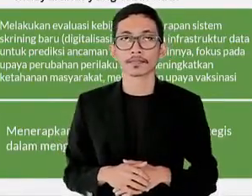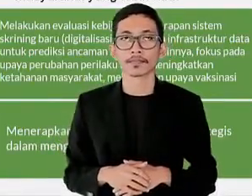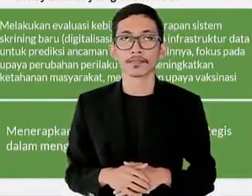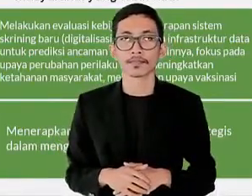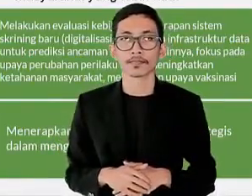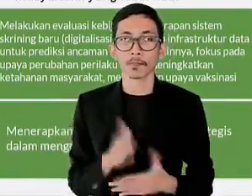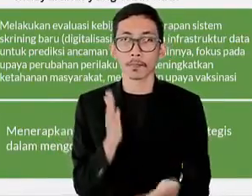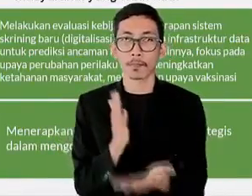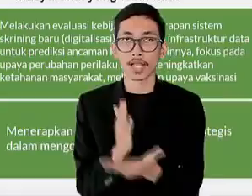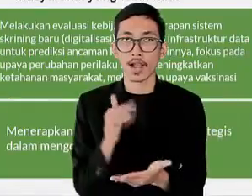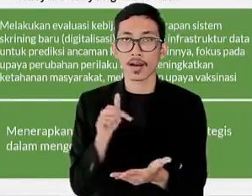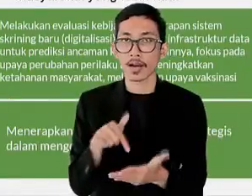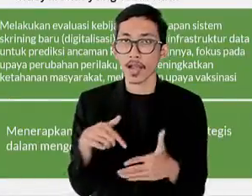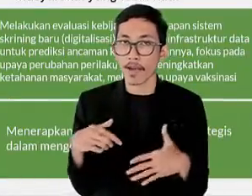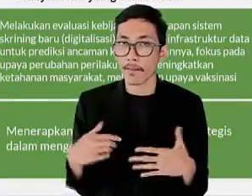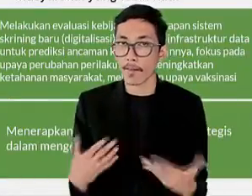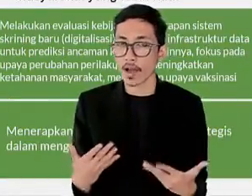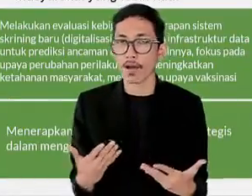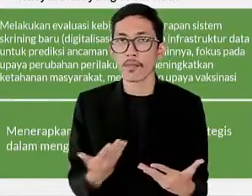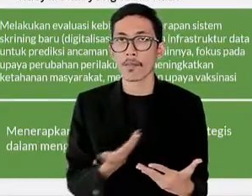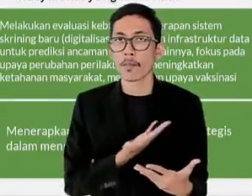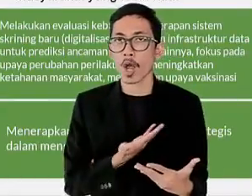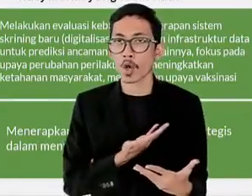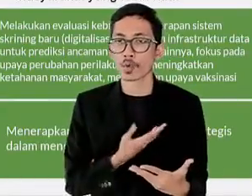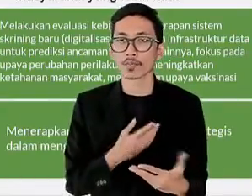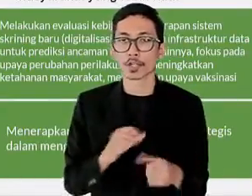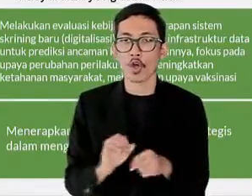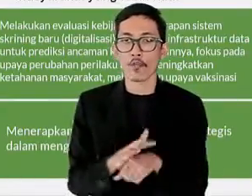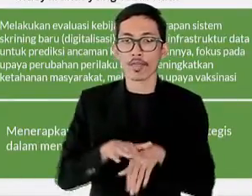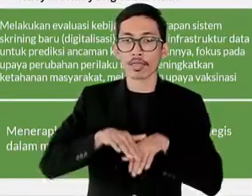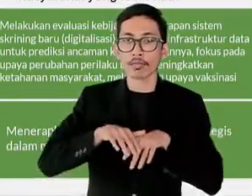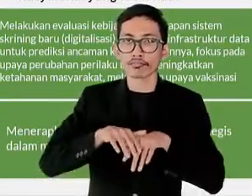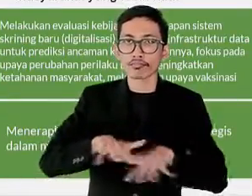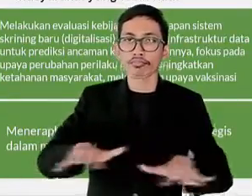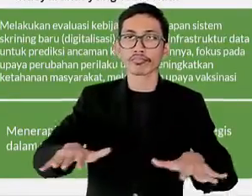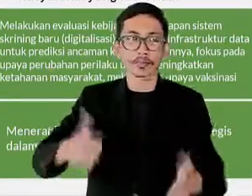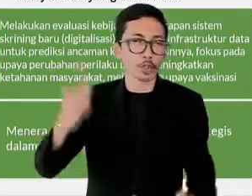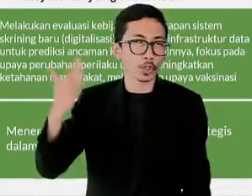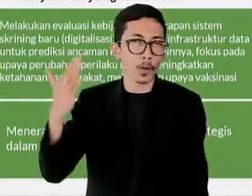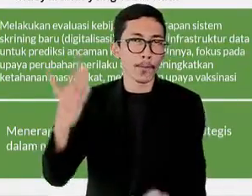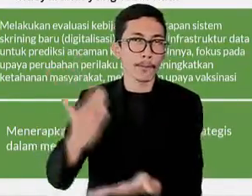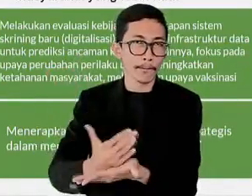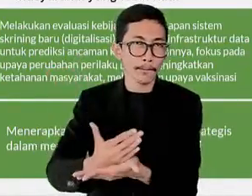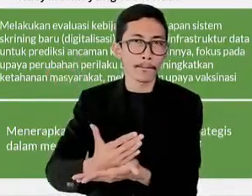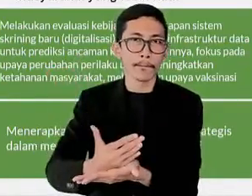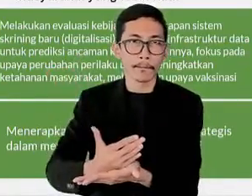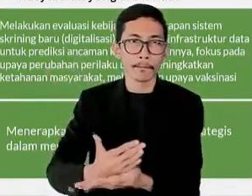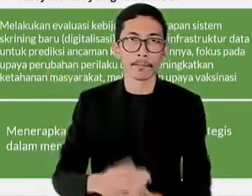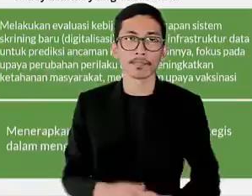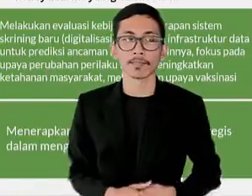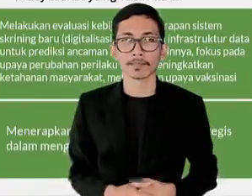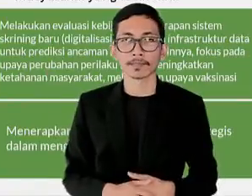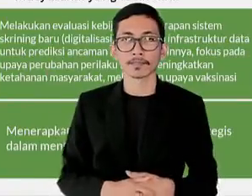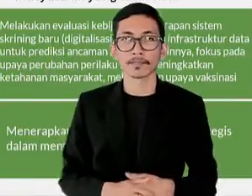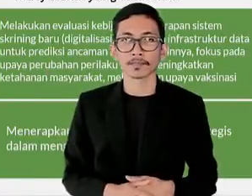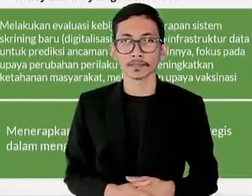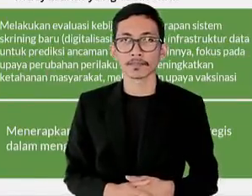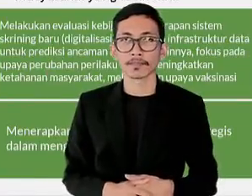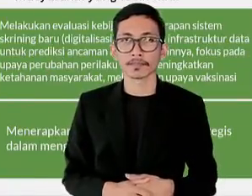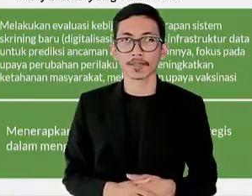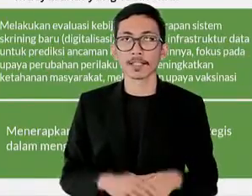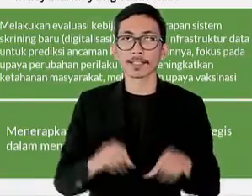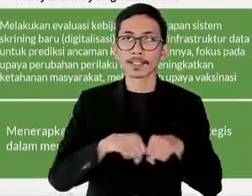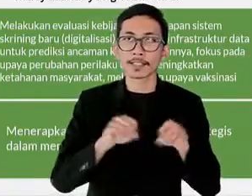ialah menjaring kasus untuk mencegah perluasan penularan untuk segera melandaikan kasus meningkatkan